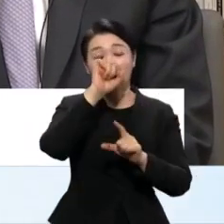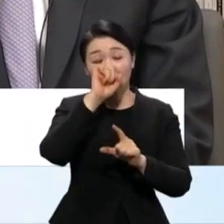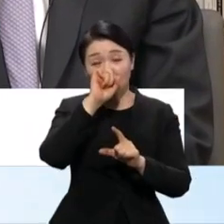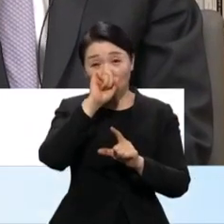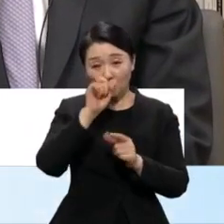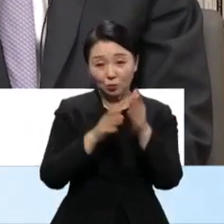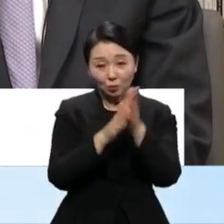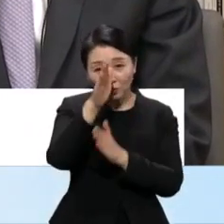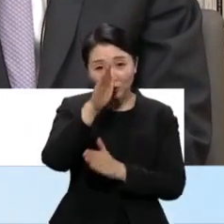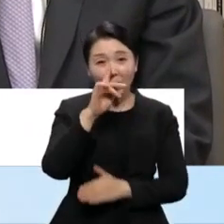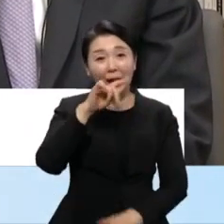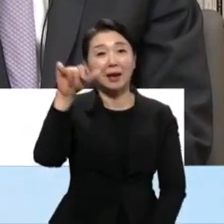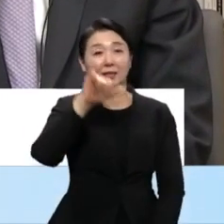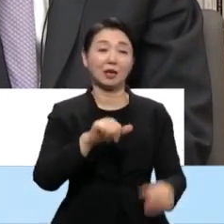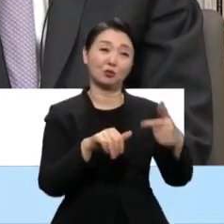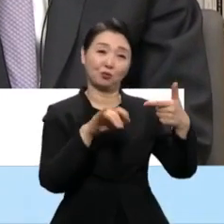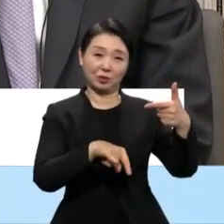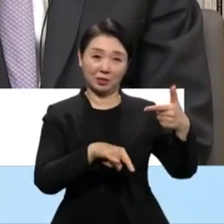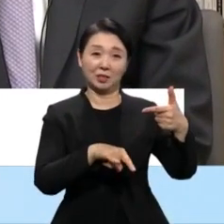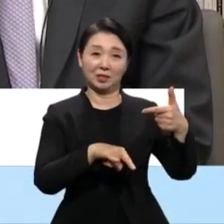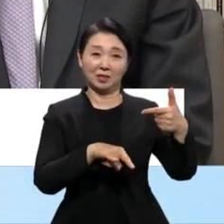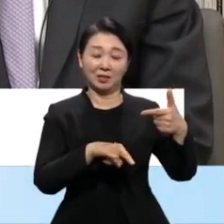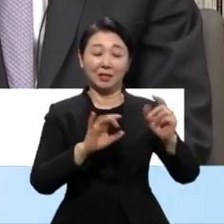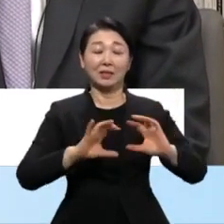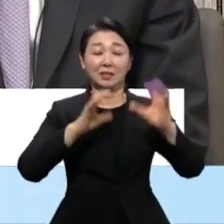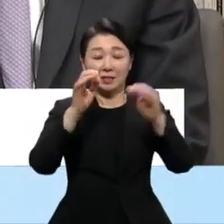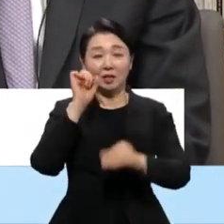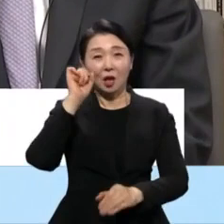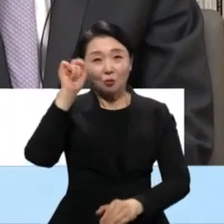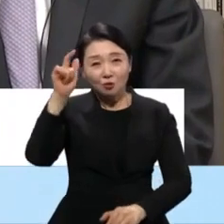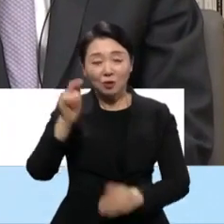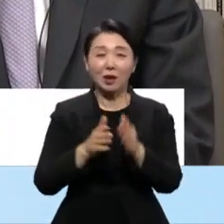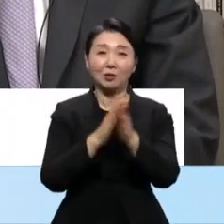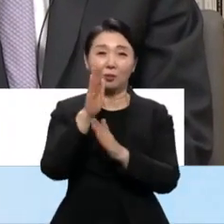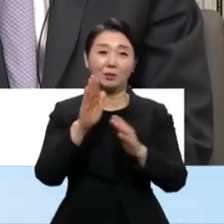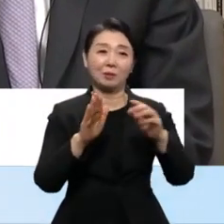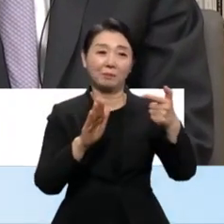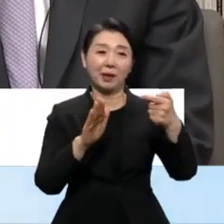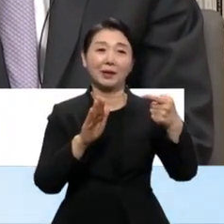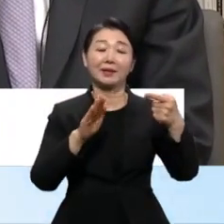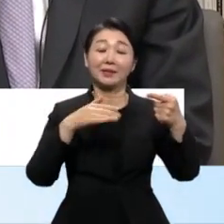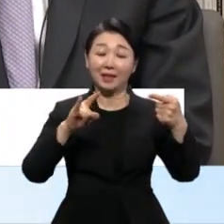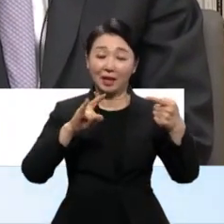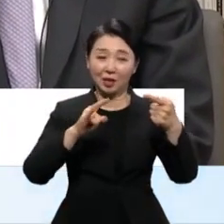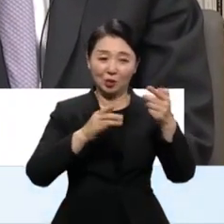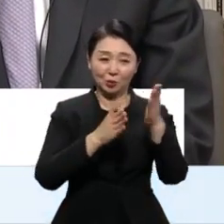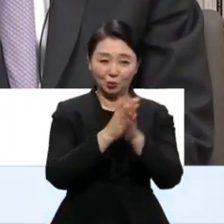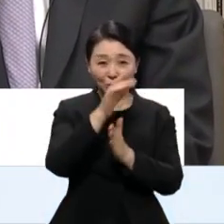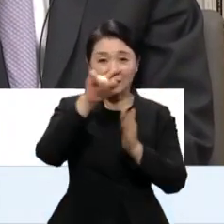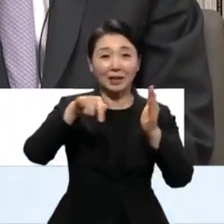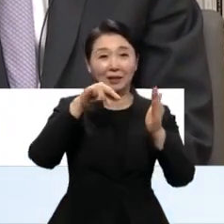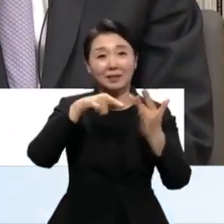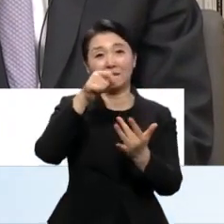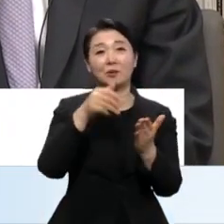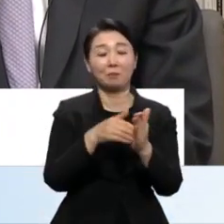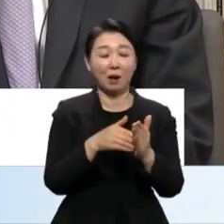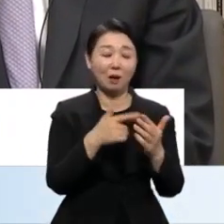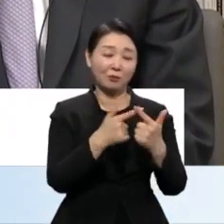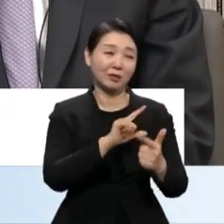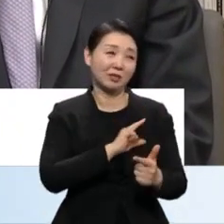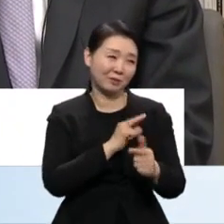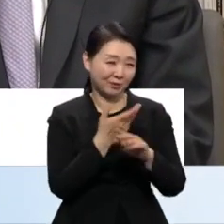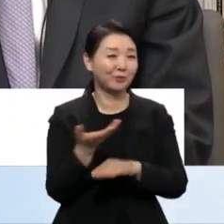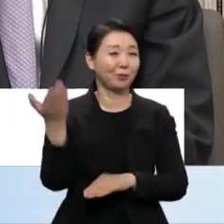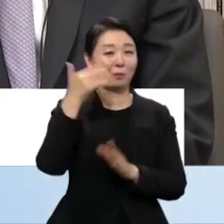또 세계 훌륭한 도시 100대 도시에도 처음 선정이 되는 등 부산의 브랜드 지표가 굉장히